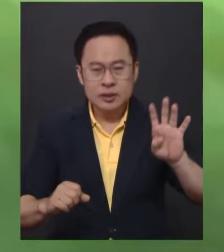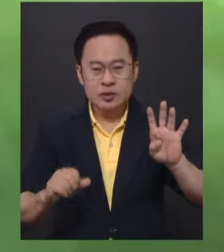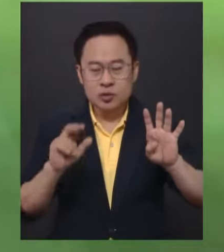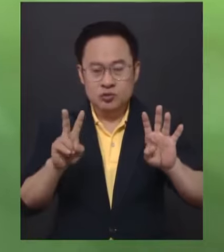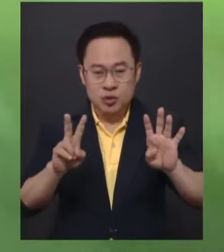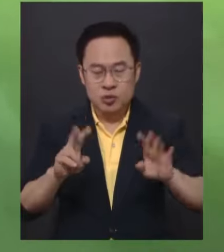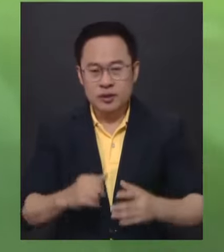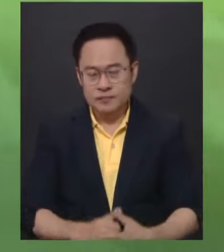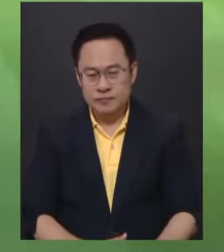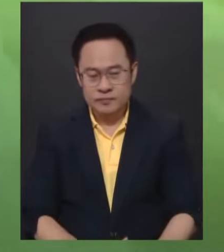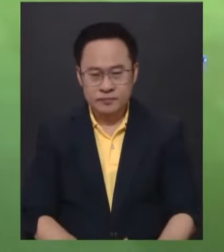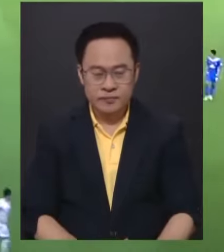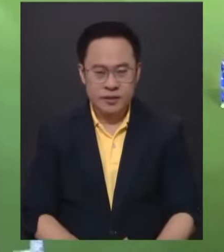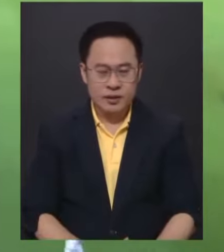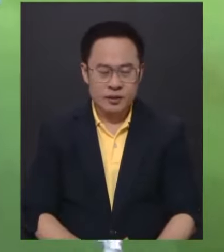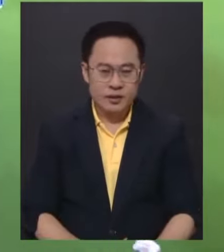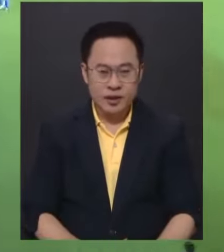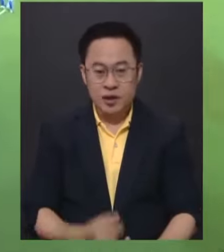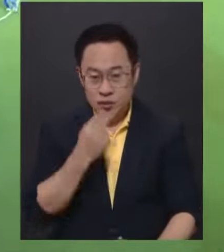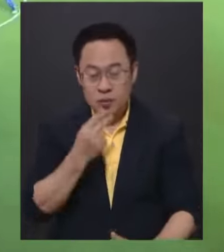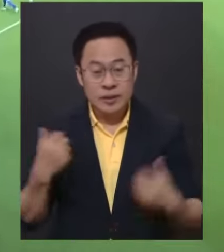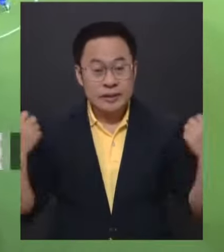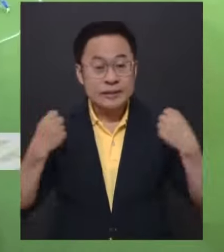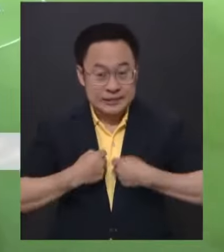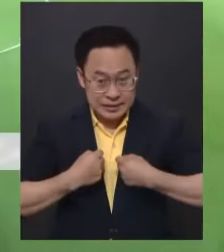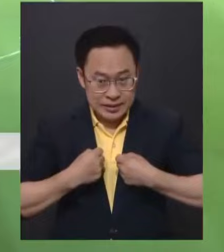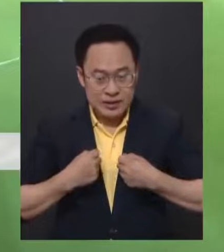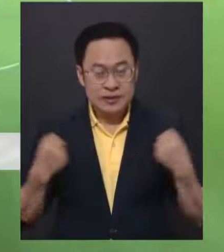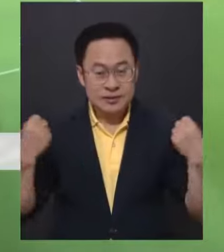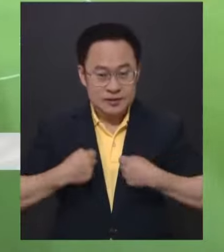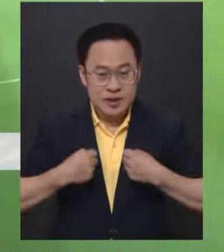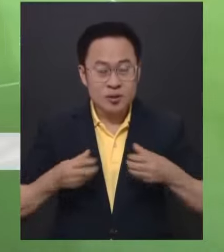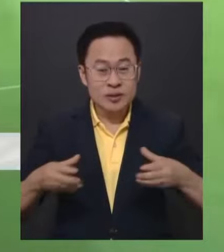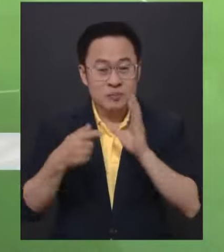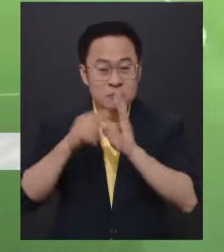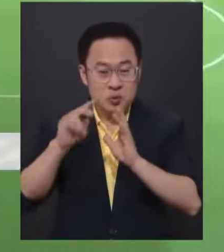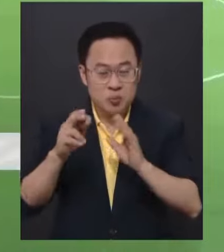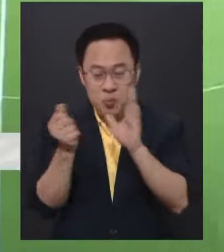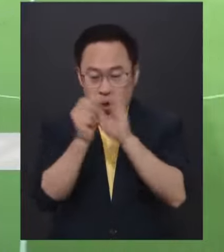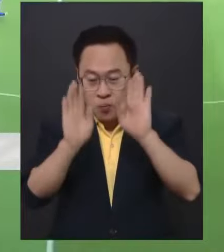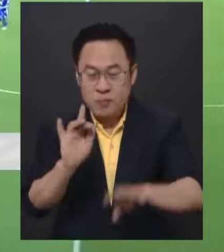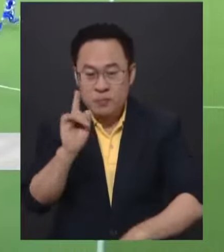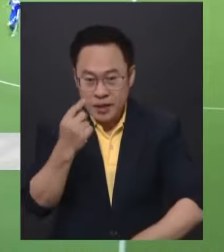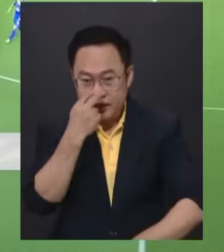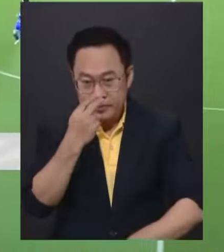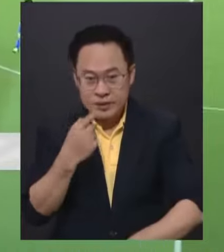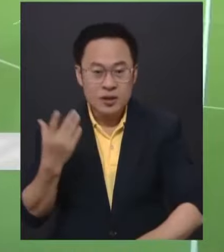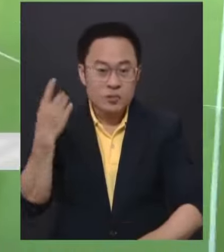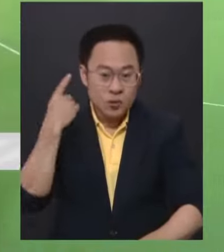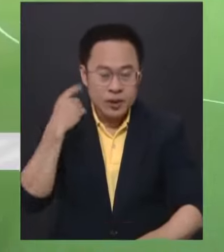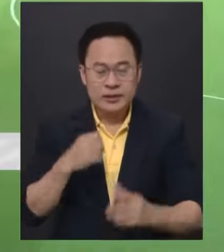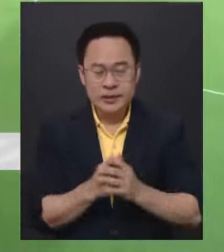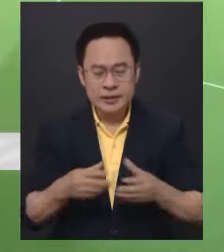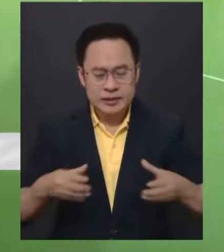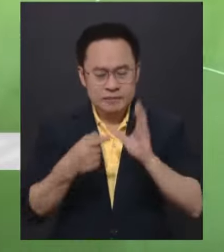ดแข่งขันใหม่นี่เขาก็แซวกันนะ นะฮะก็เป็นดีไซน์ใหม่แล้วก็เป็นแบรนด์ใหม่ด้วยนะครับเกมที่ BG Stadium นะครับเกมส่งท้ายฤดูกาลครับ BG ทีม